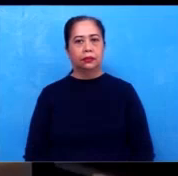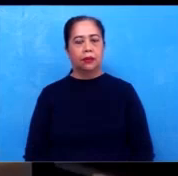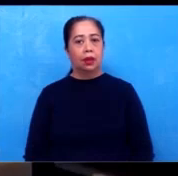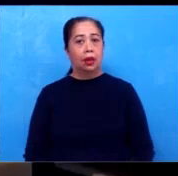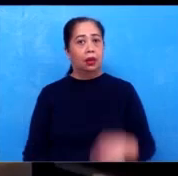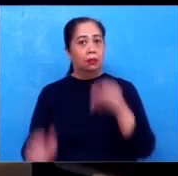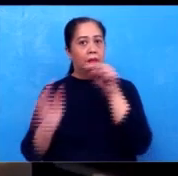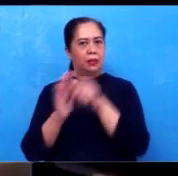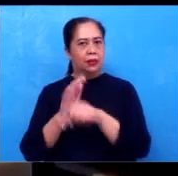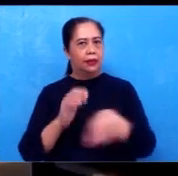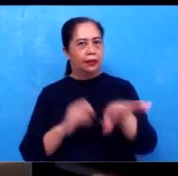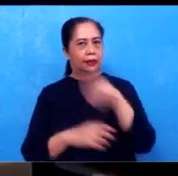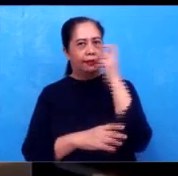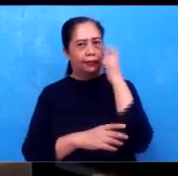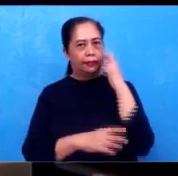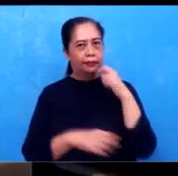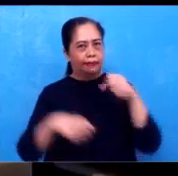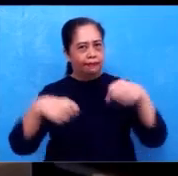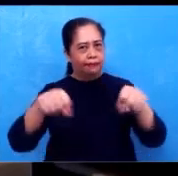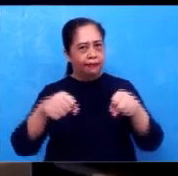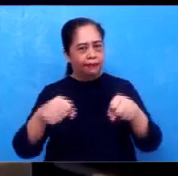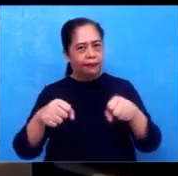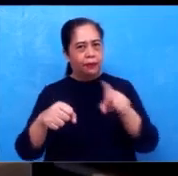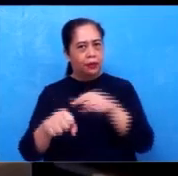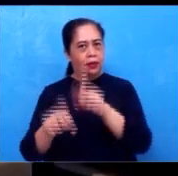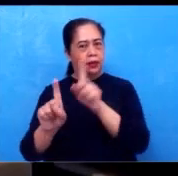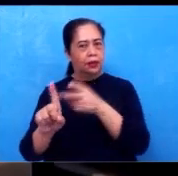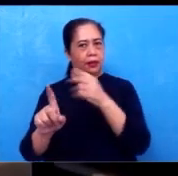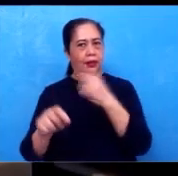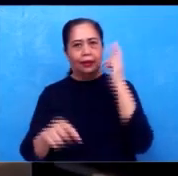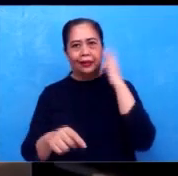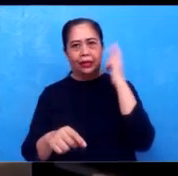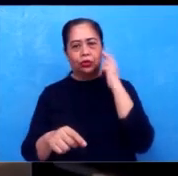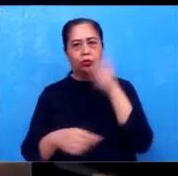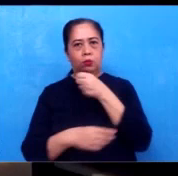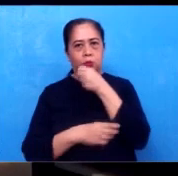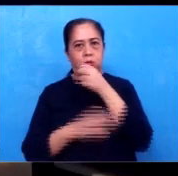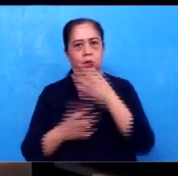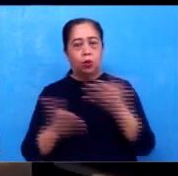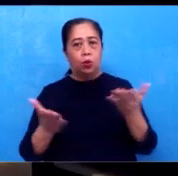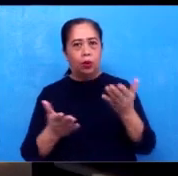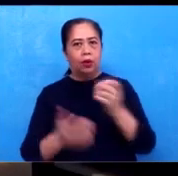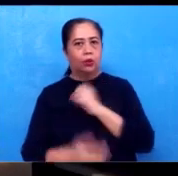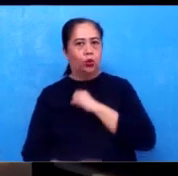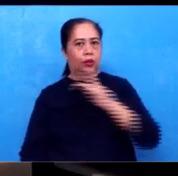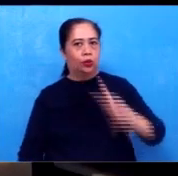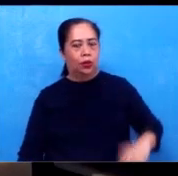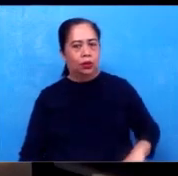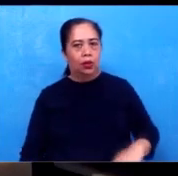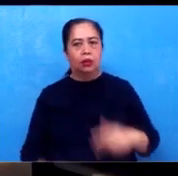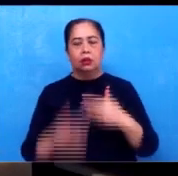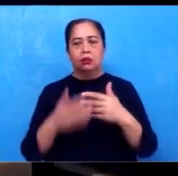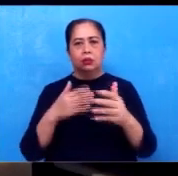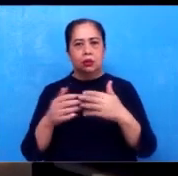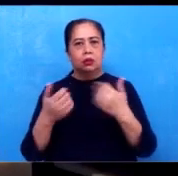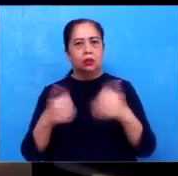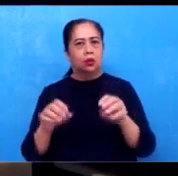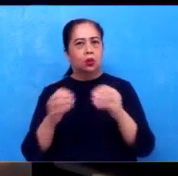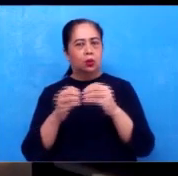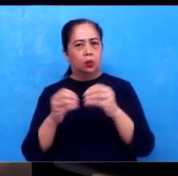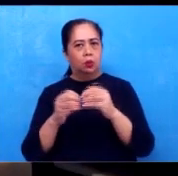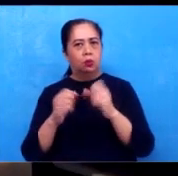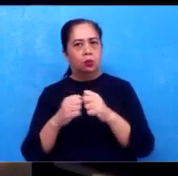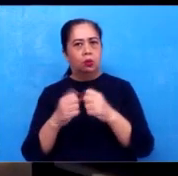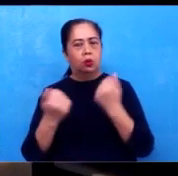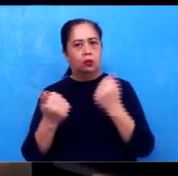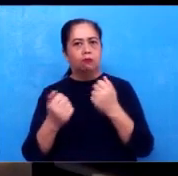Pinatay na mga salaring nakamotorsiklo ang isang radio anchor sa Sultan Pudara. Sa kabila nito, lalo naman daw